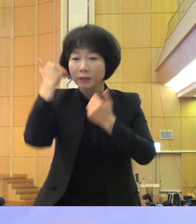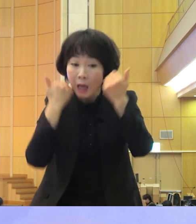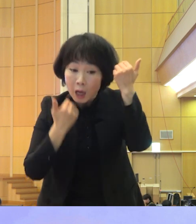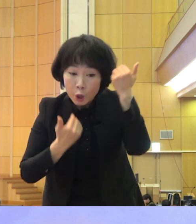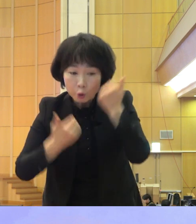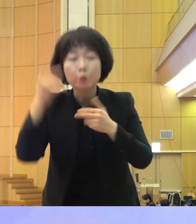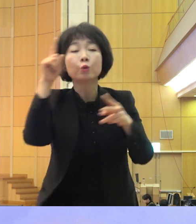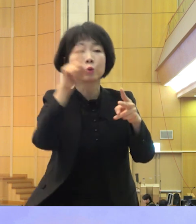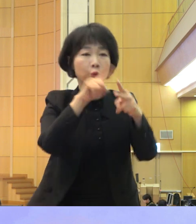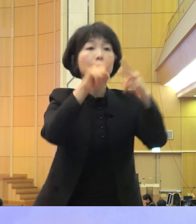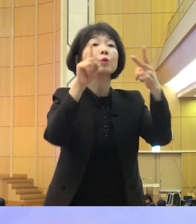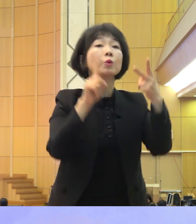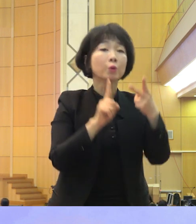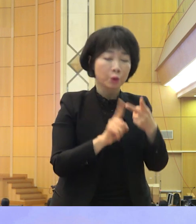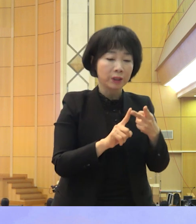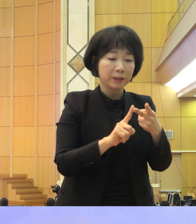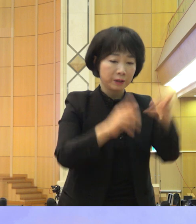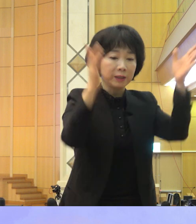이기시었네.